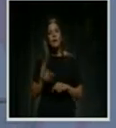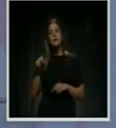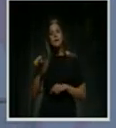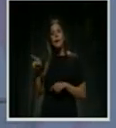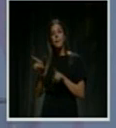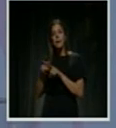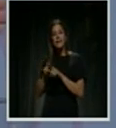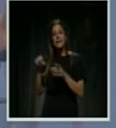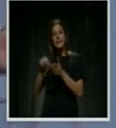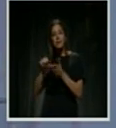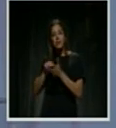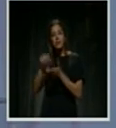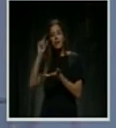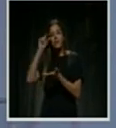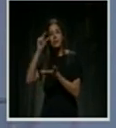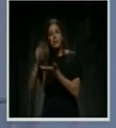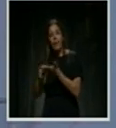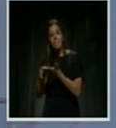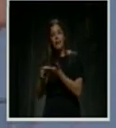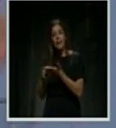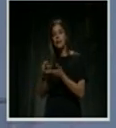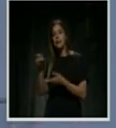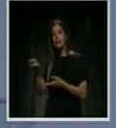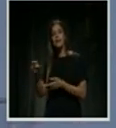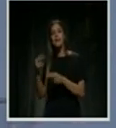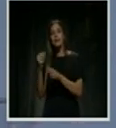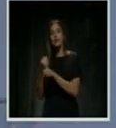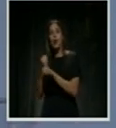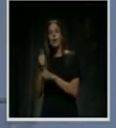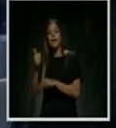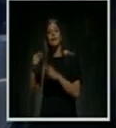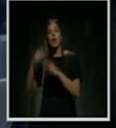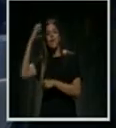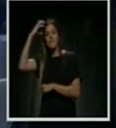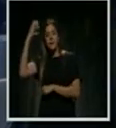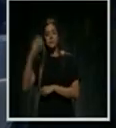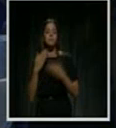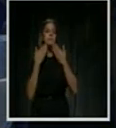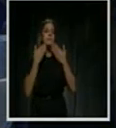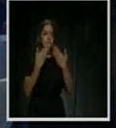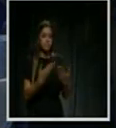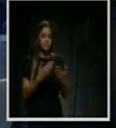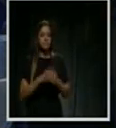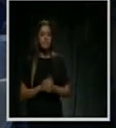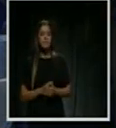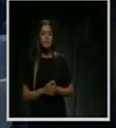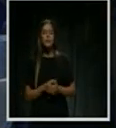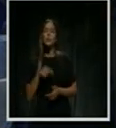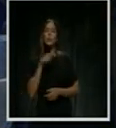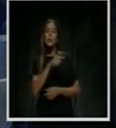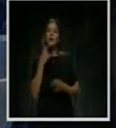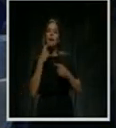mill-kredibilità tal-Oppożizzjoni illi titkellem fuq il-Governanza tajba. Kif twieġeb għal din il-kritika? Grazzi ħafna. Semma